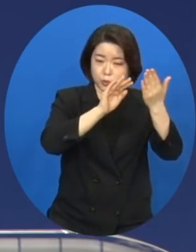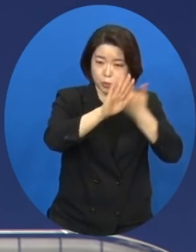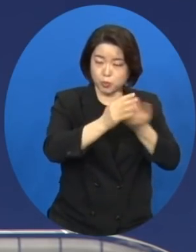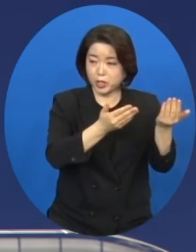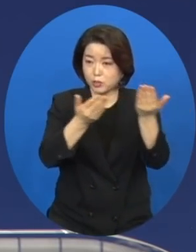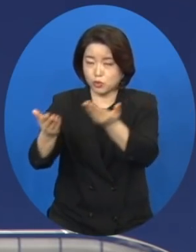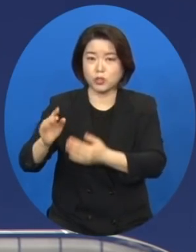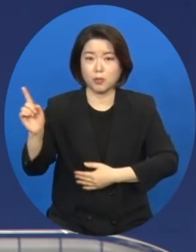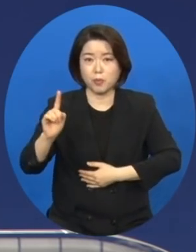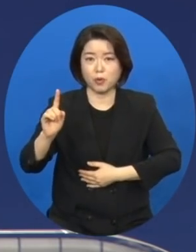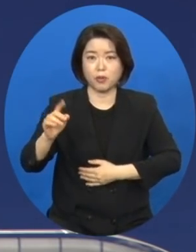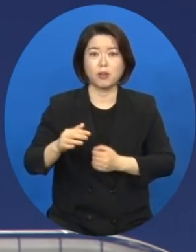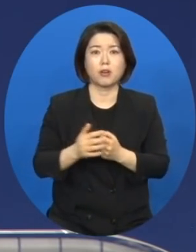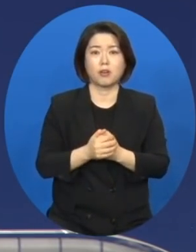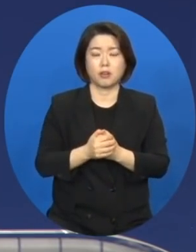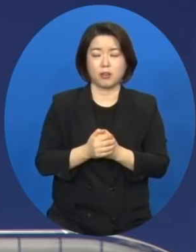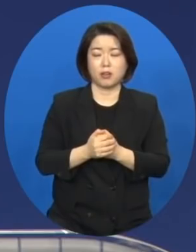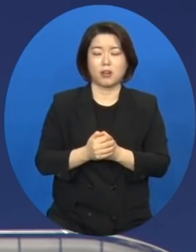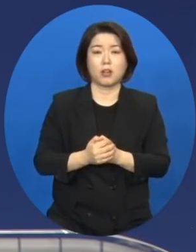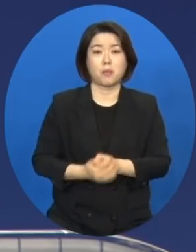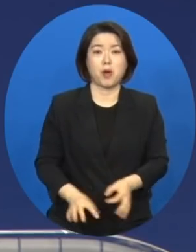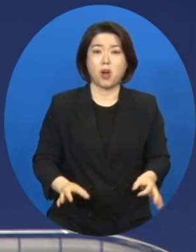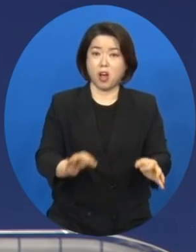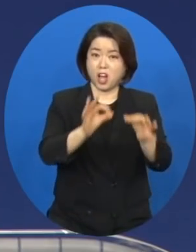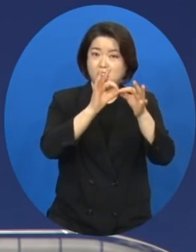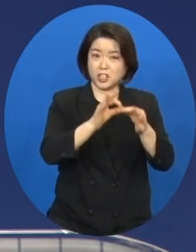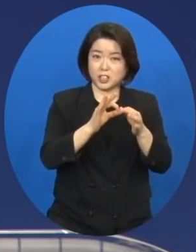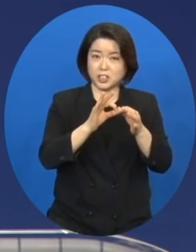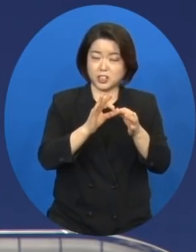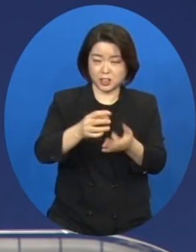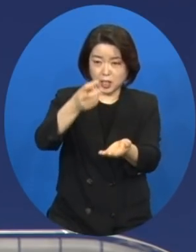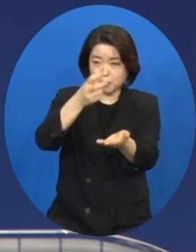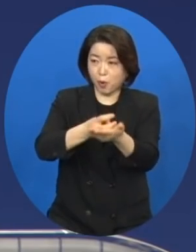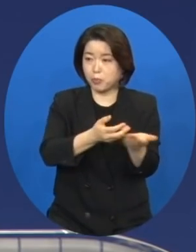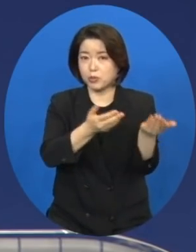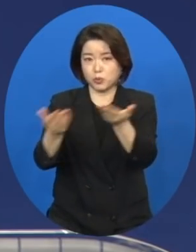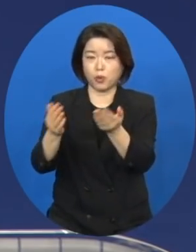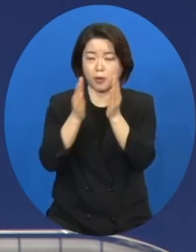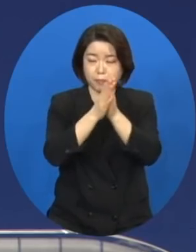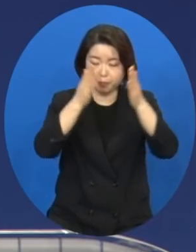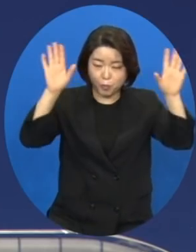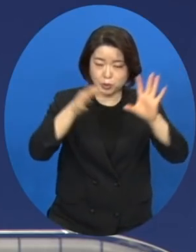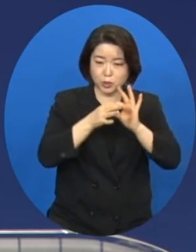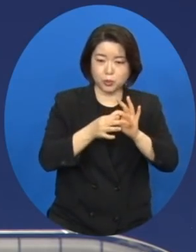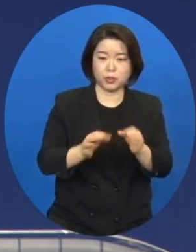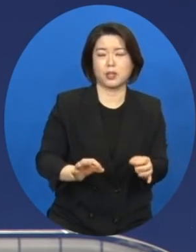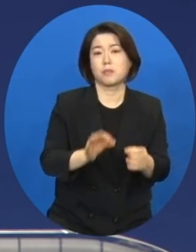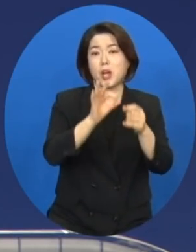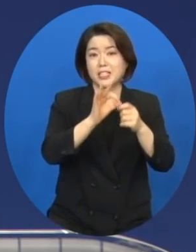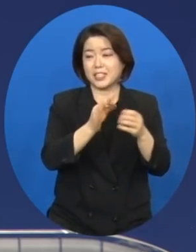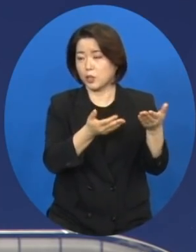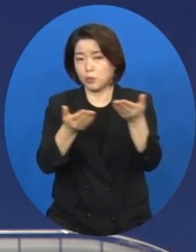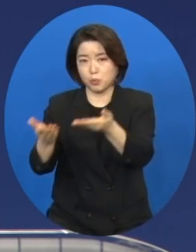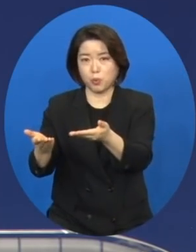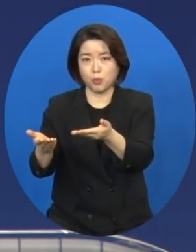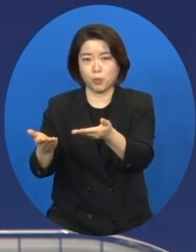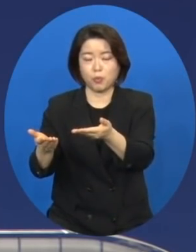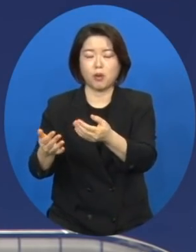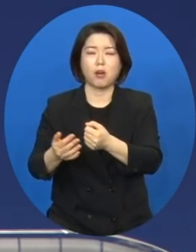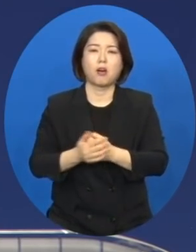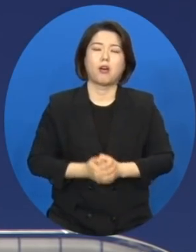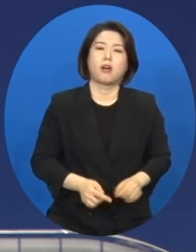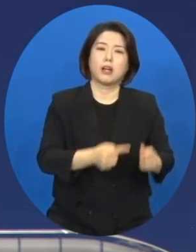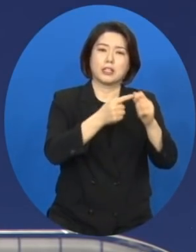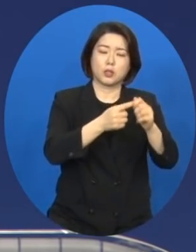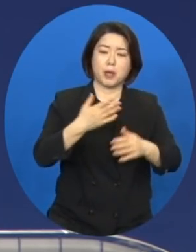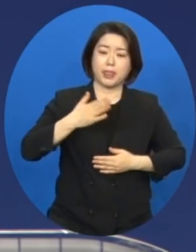뭐예요? 여러분 잘 읽어보세요. 십계명을 주십니다. 하나님이 모세를 통해서. 십계명의 첫 번째가 뭐죠? 기억하십니까? 십계명의 첫 번째,